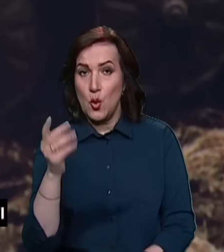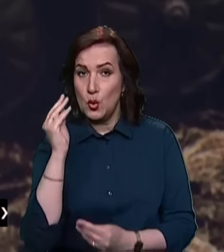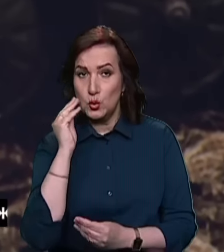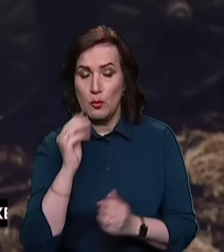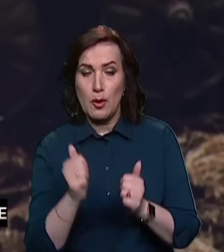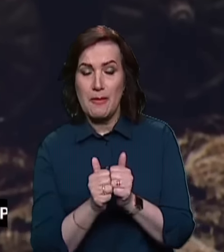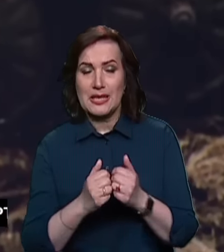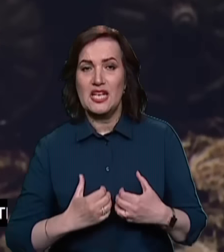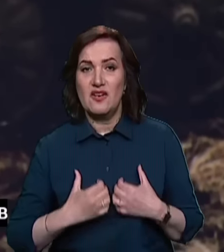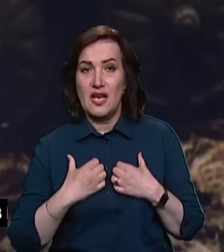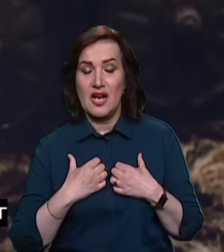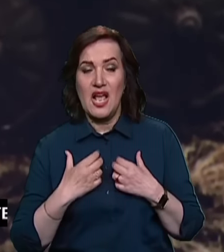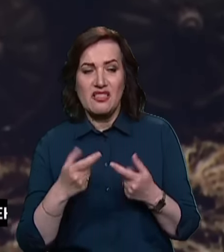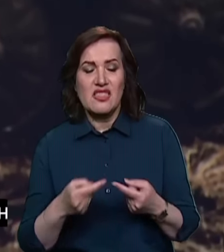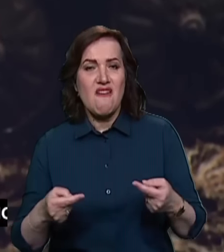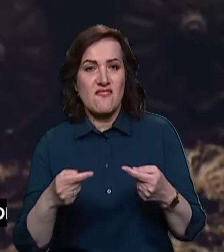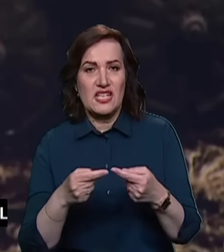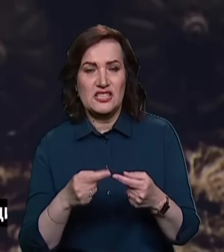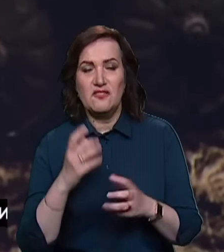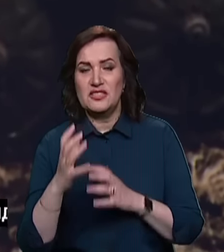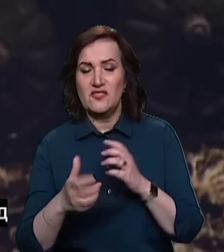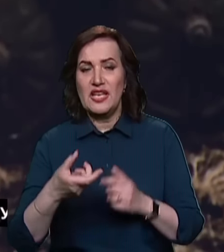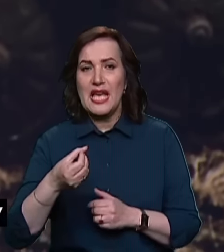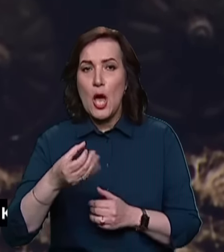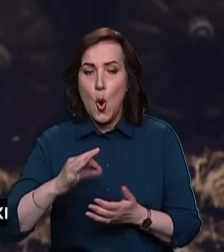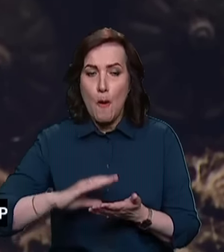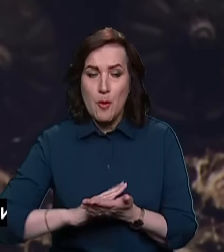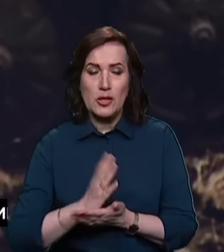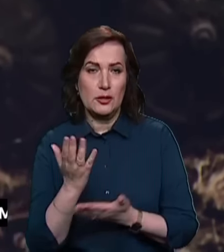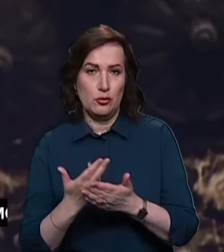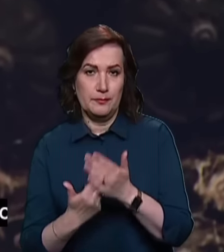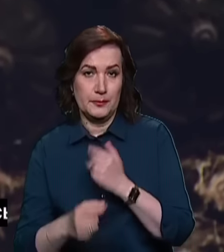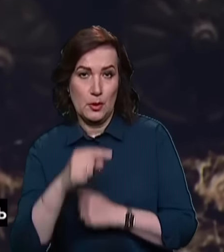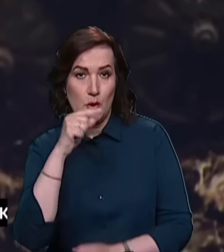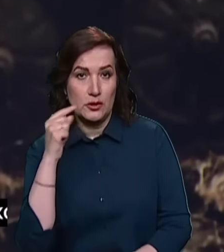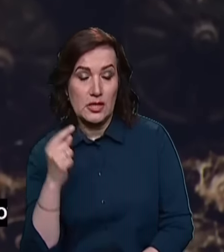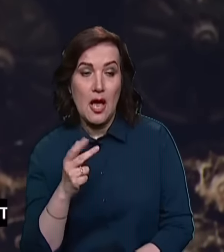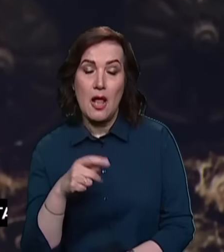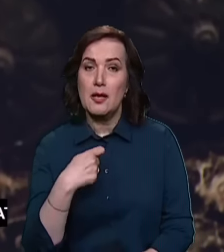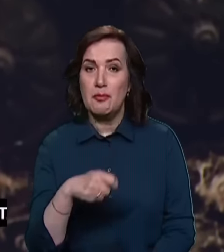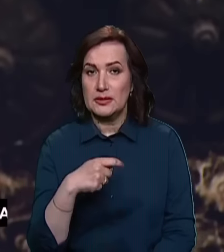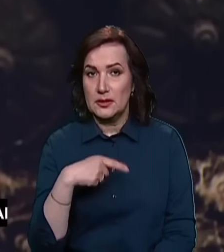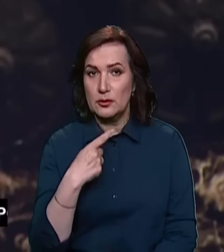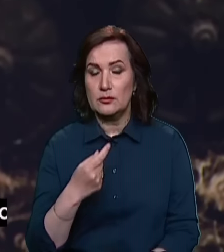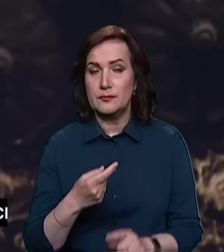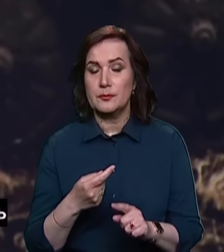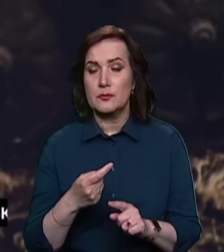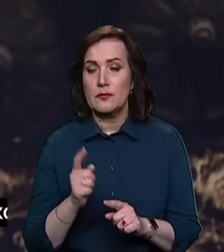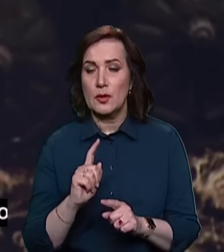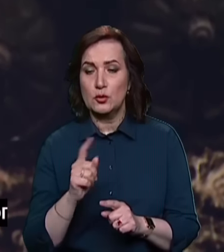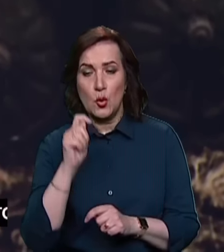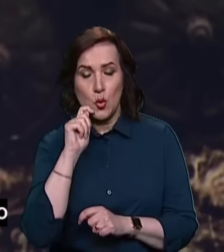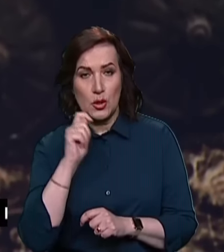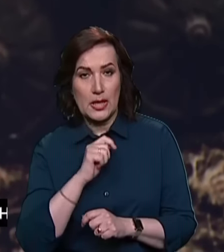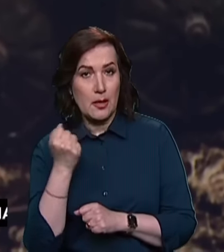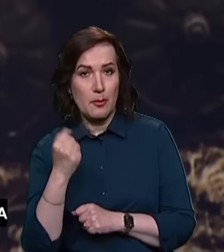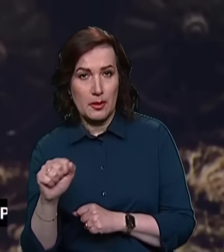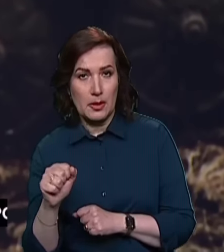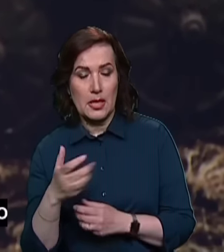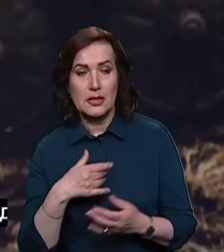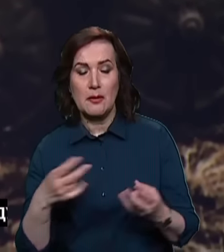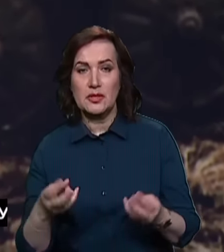думку, партнерів лякає невизначеність у світовій геополітиці в разі поразки Росії. Але президент запевнив, цитую, щоб Україна